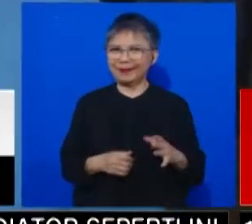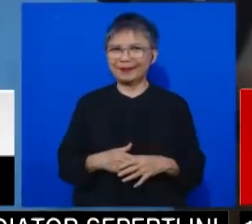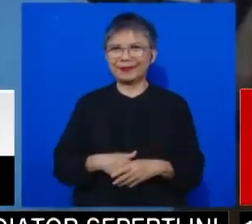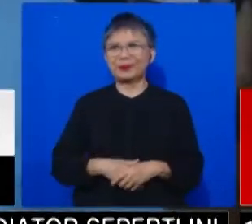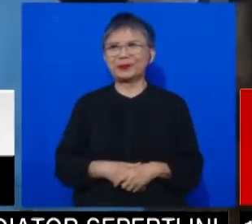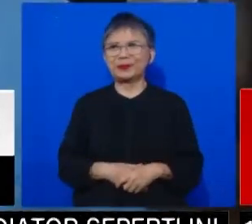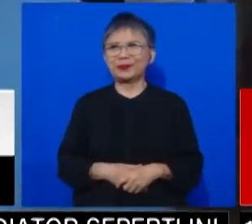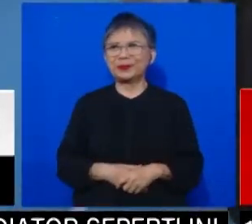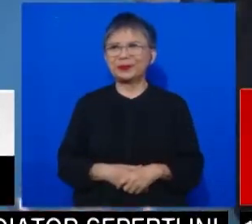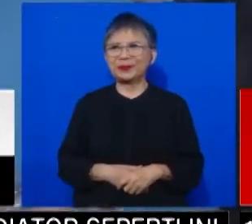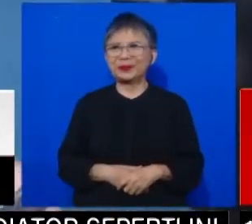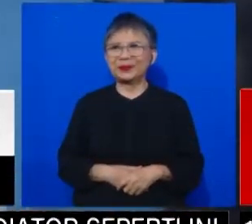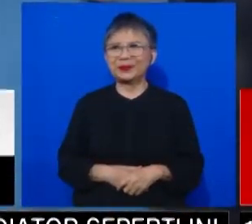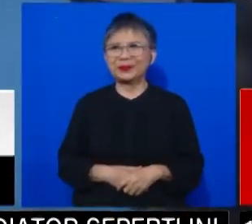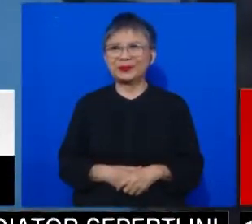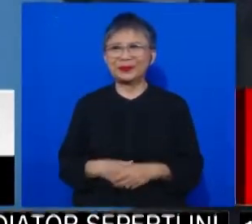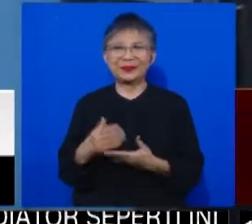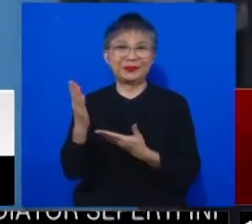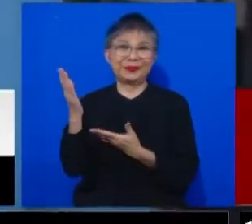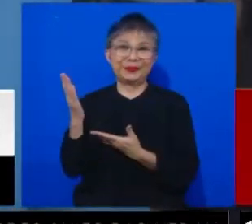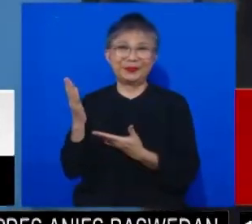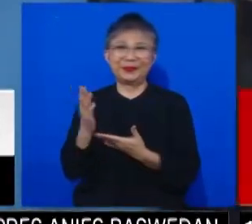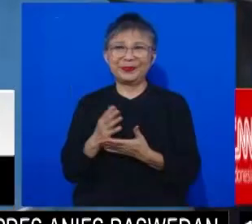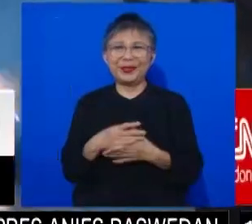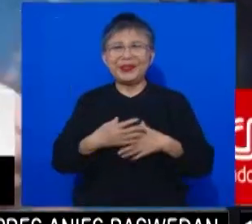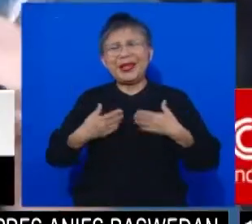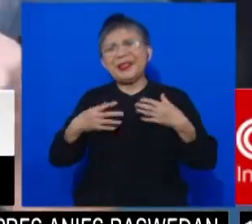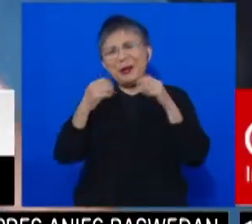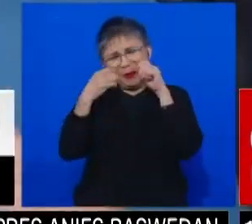Iya, seru maju, bertiga. Iya.